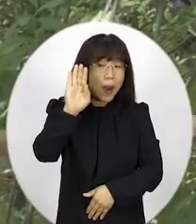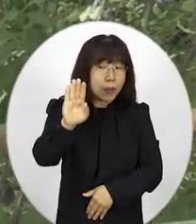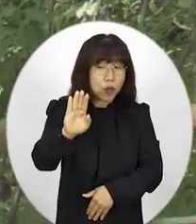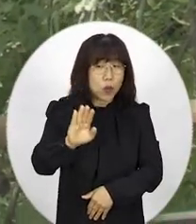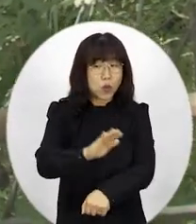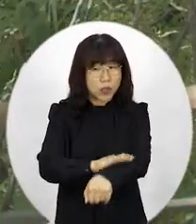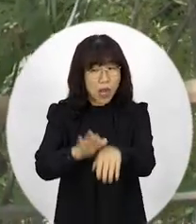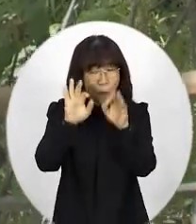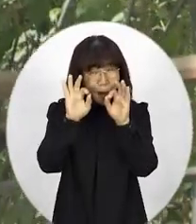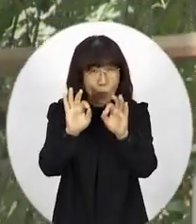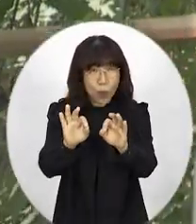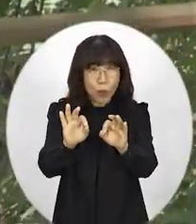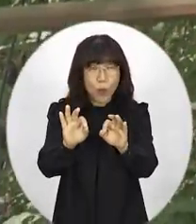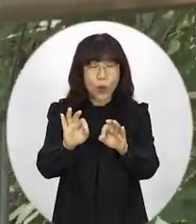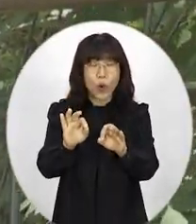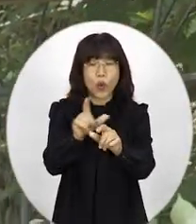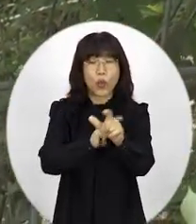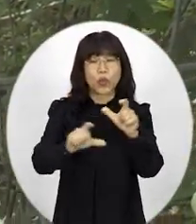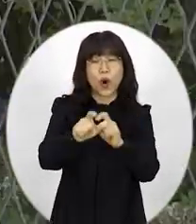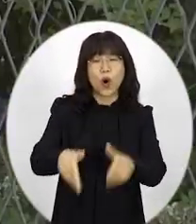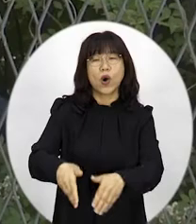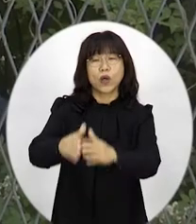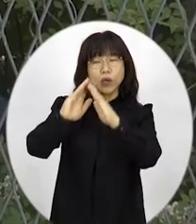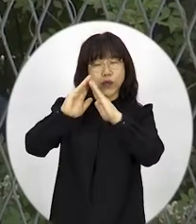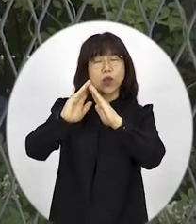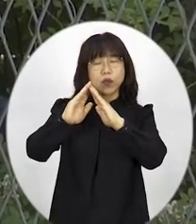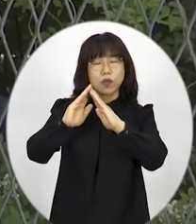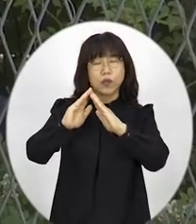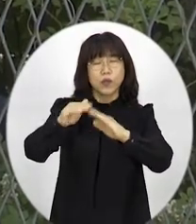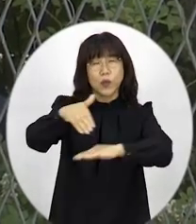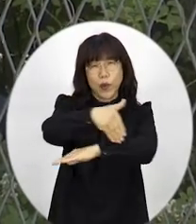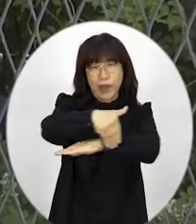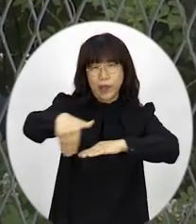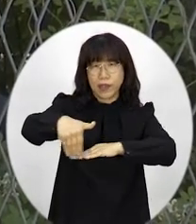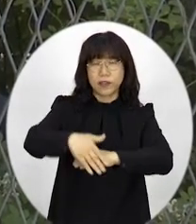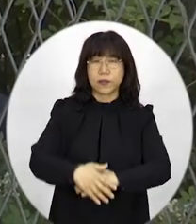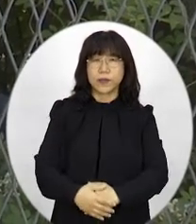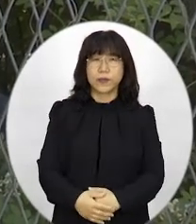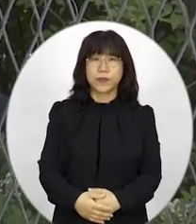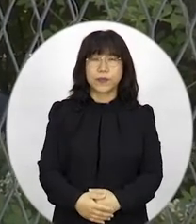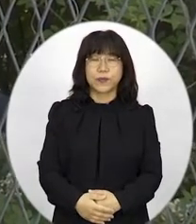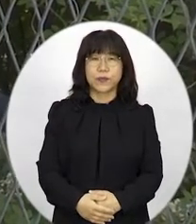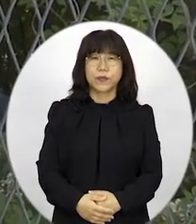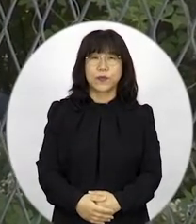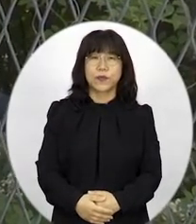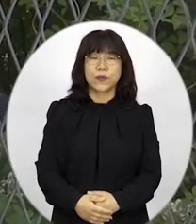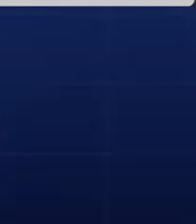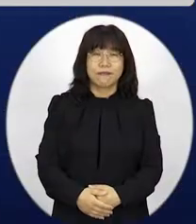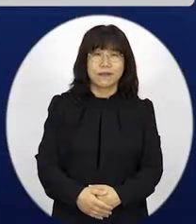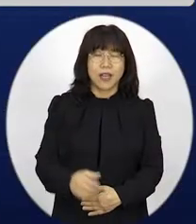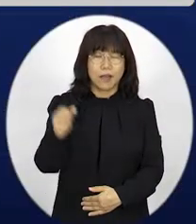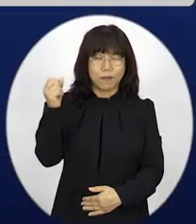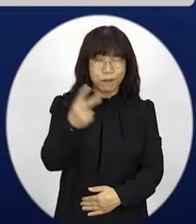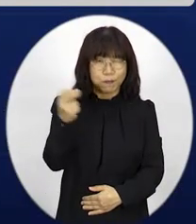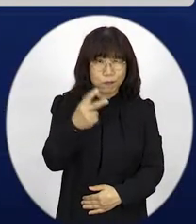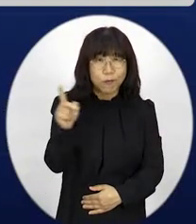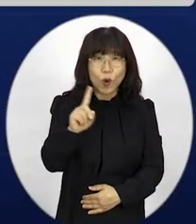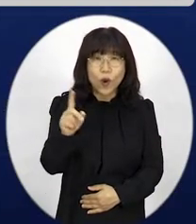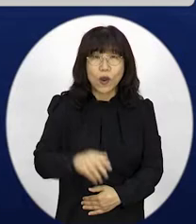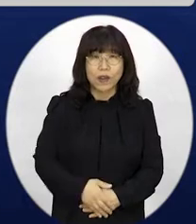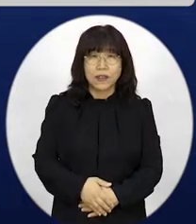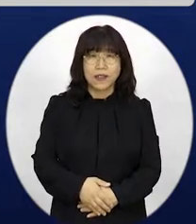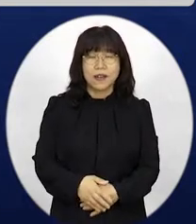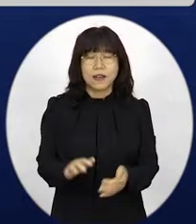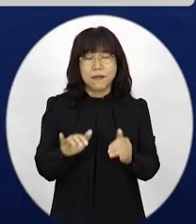이용 상황과 주민 호응도 등을 고려해 추가 설치 여부를 적극 검토할 예정입니다. 회차가